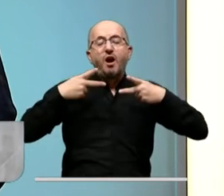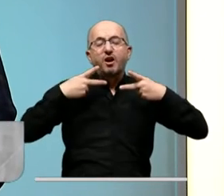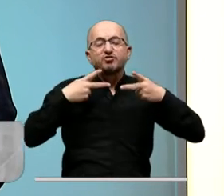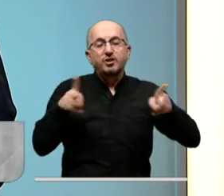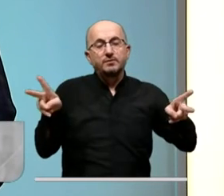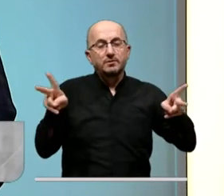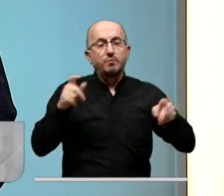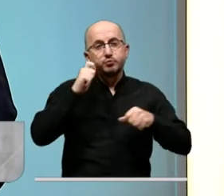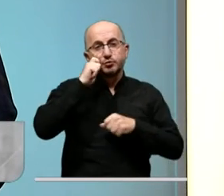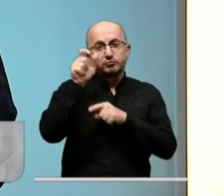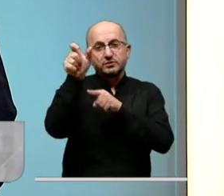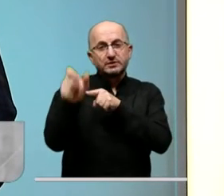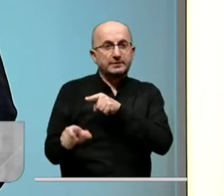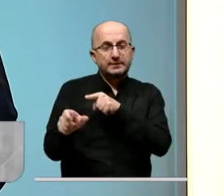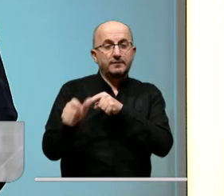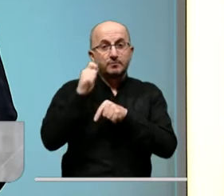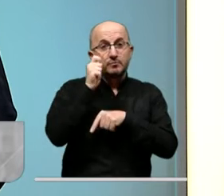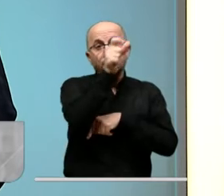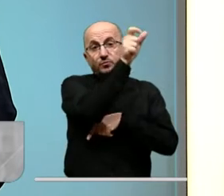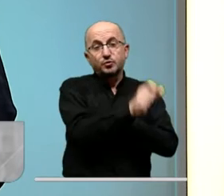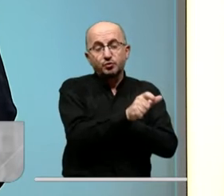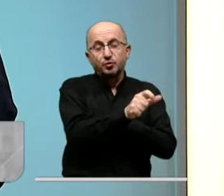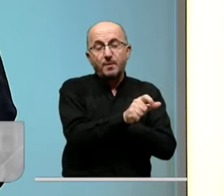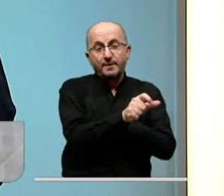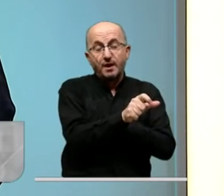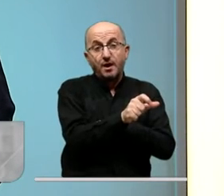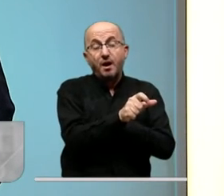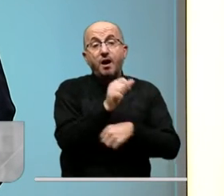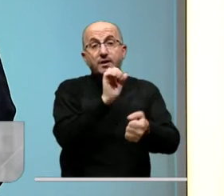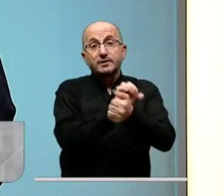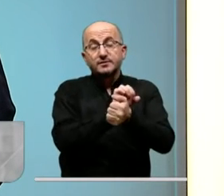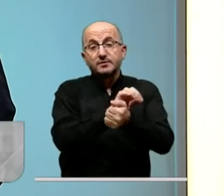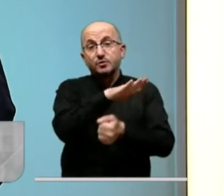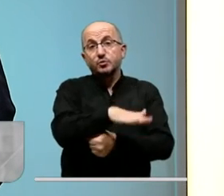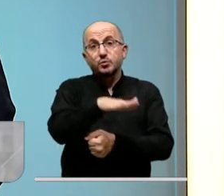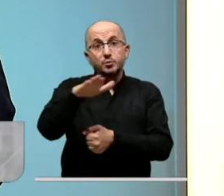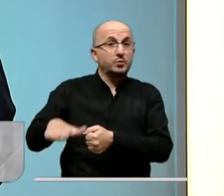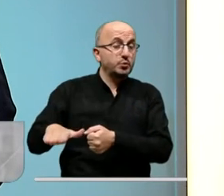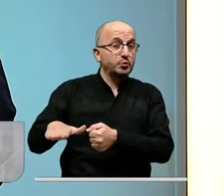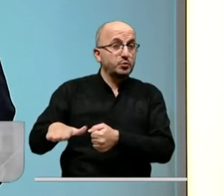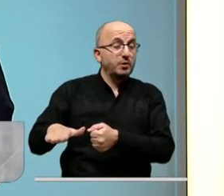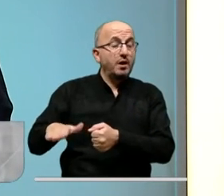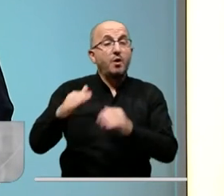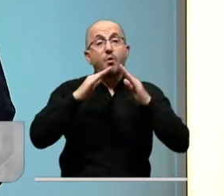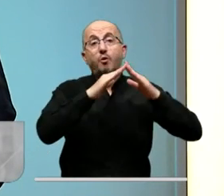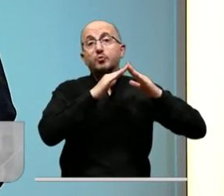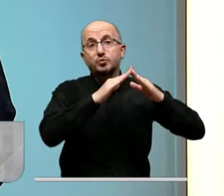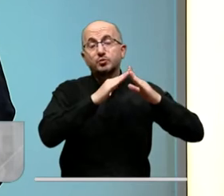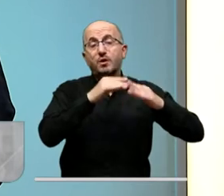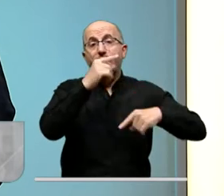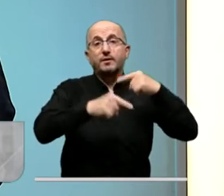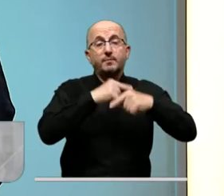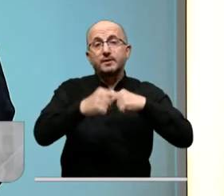şekilde Müminin mümine Müslümana ailesine çoluğuna çocuğuna komşusuna